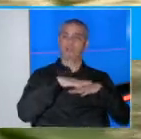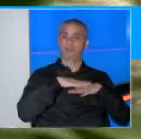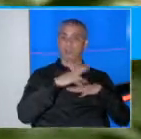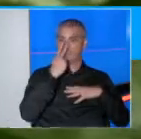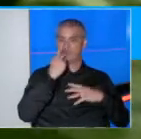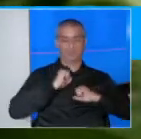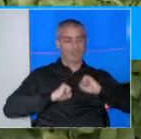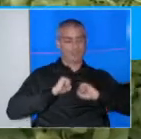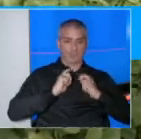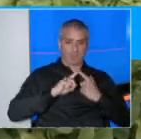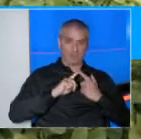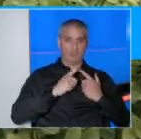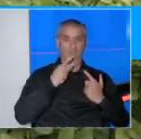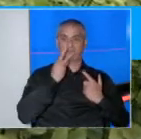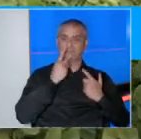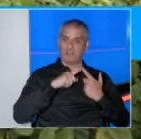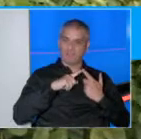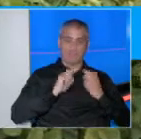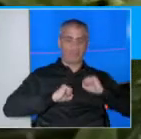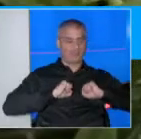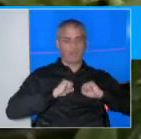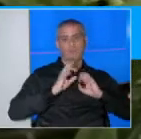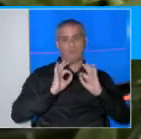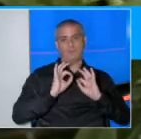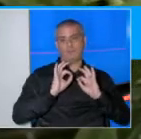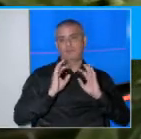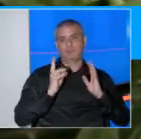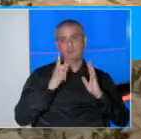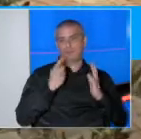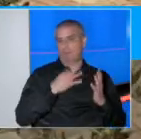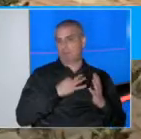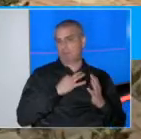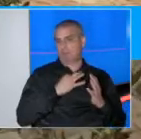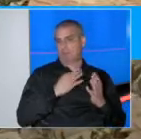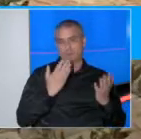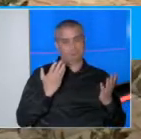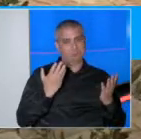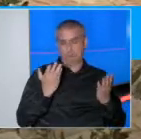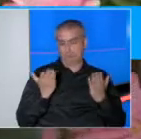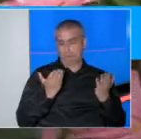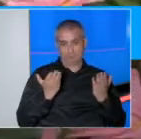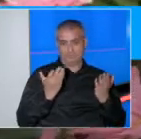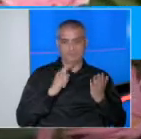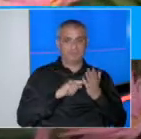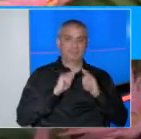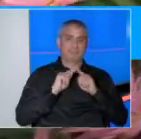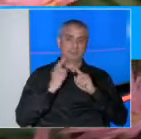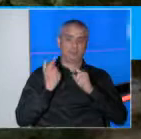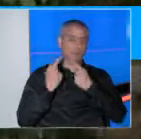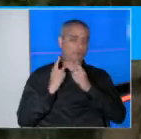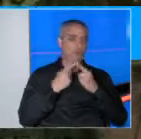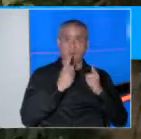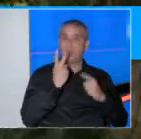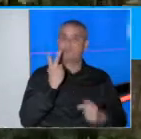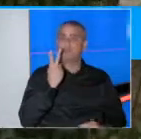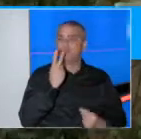מבחינת התנהלות, מבחינת שפה, מבחינת התנהגות. פה באמת יש אדישות ביחס לפרמטר הזה, כי הסגנונות הם שונים. אבל